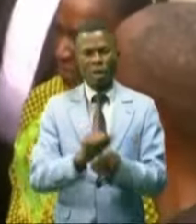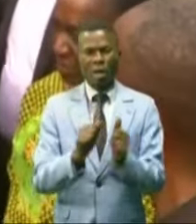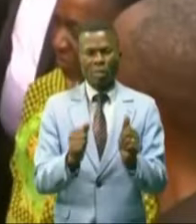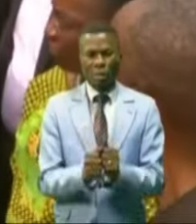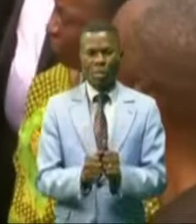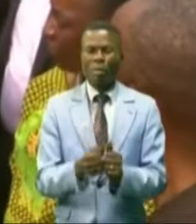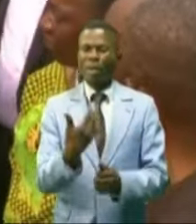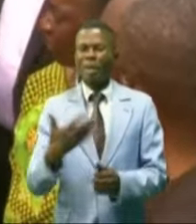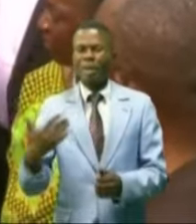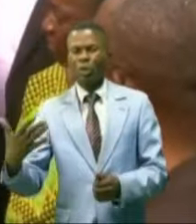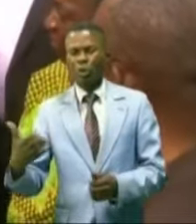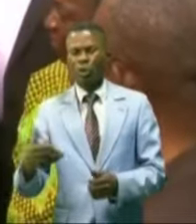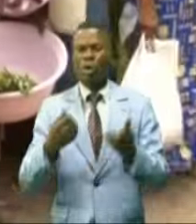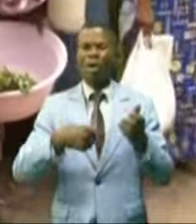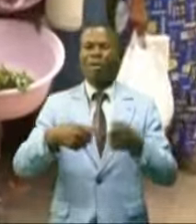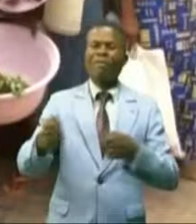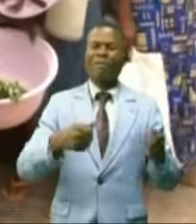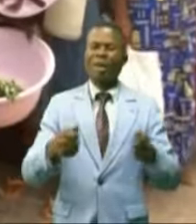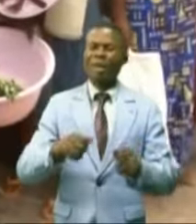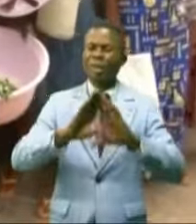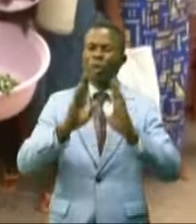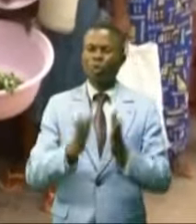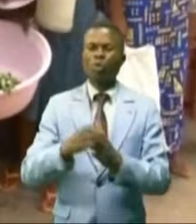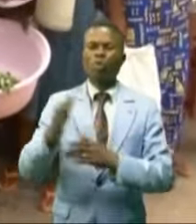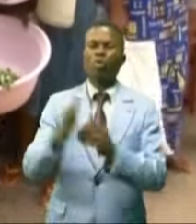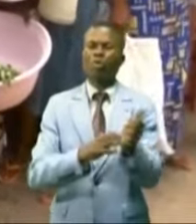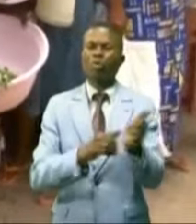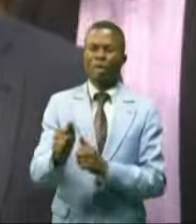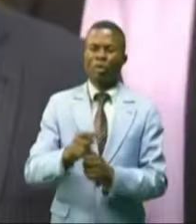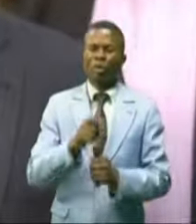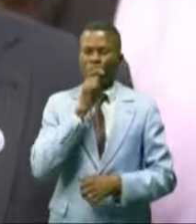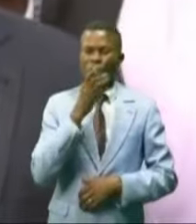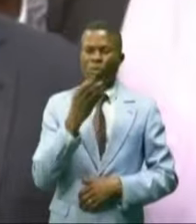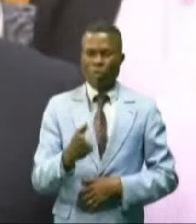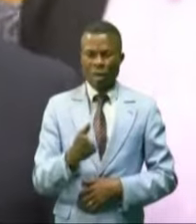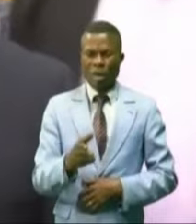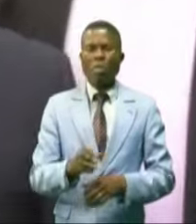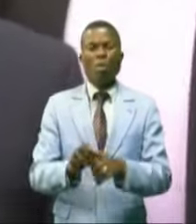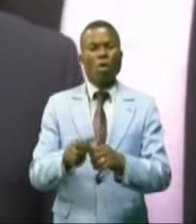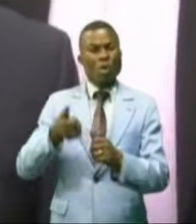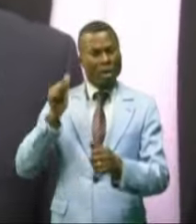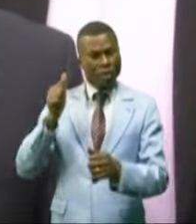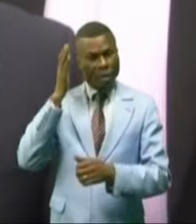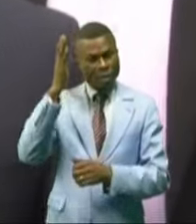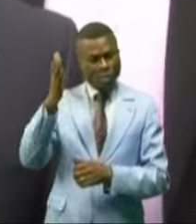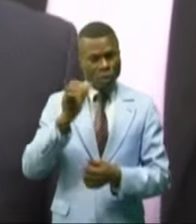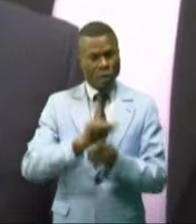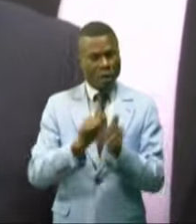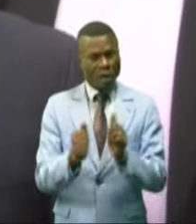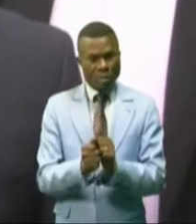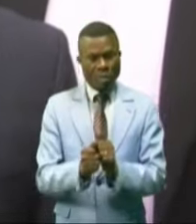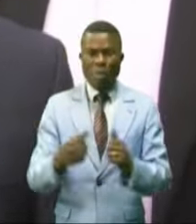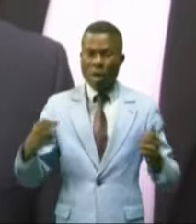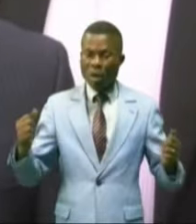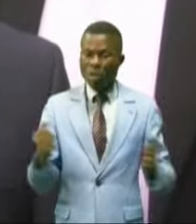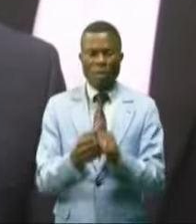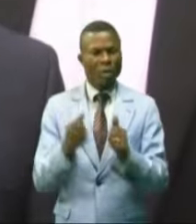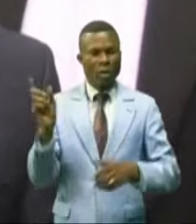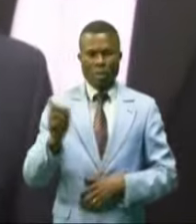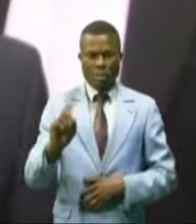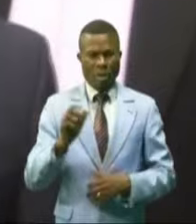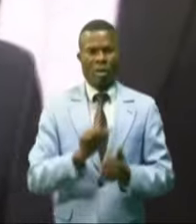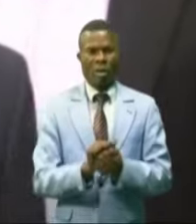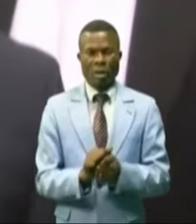municipales présentes sur les lieux du drame à prendre des dispositions utiles en vue d'éviter pareils événements à la longue. Ma réaction, c'est de déplorer ce qui est